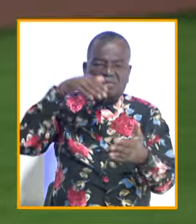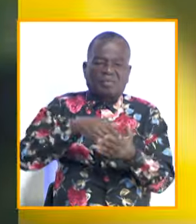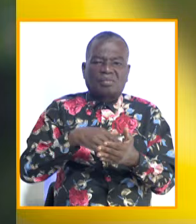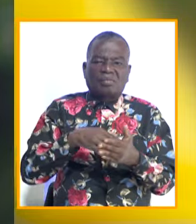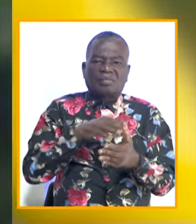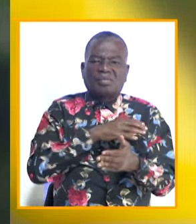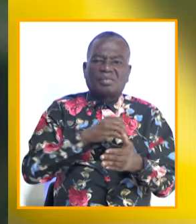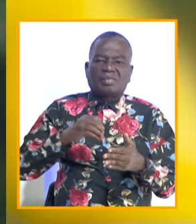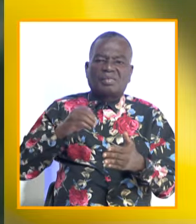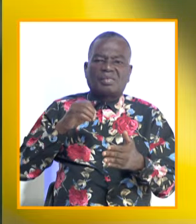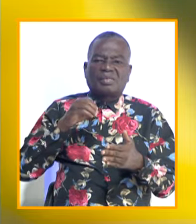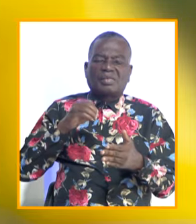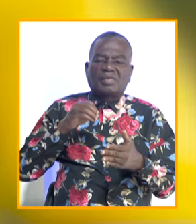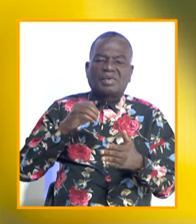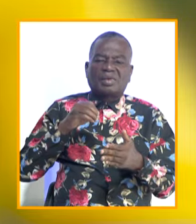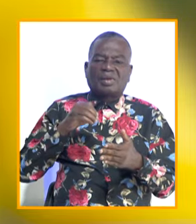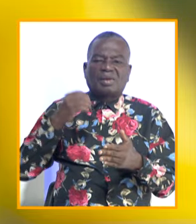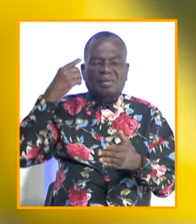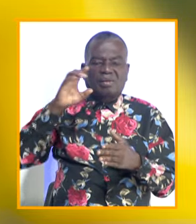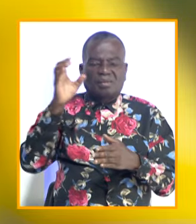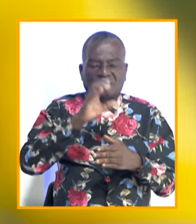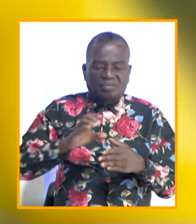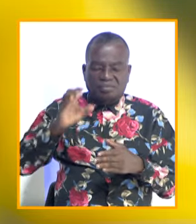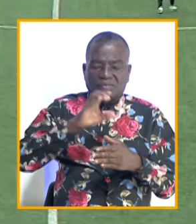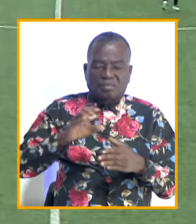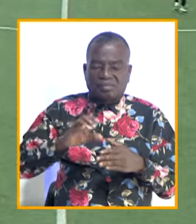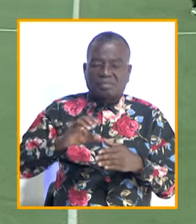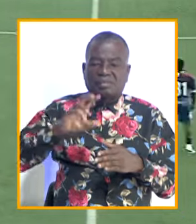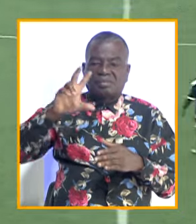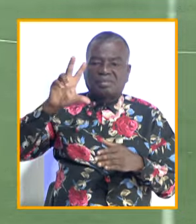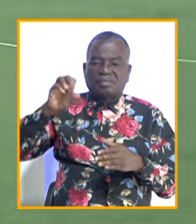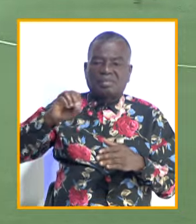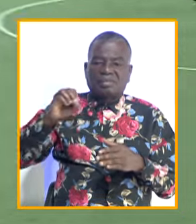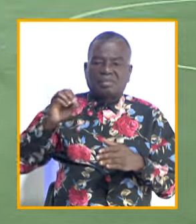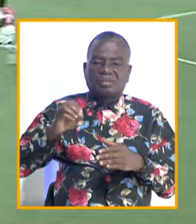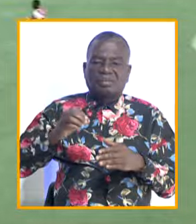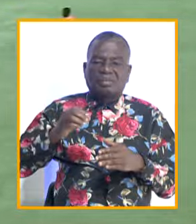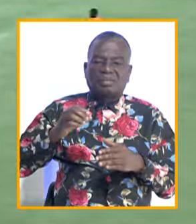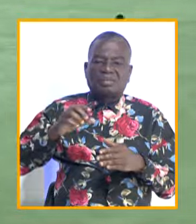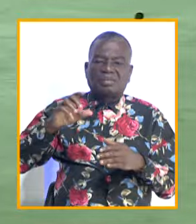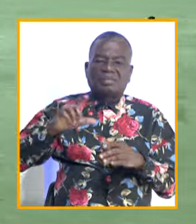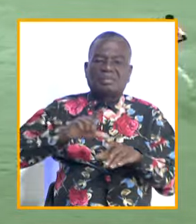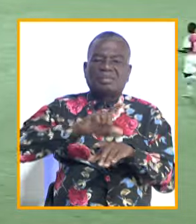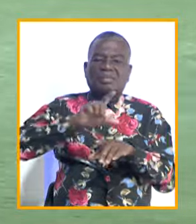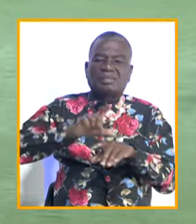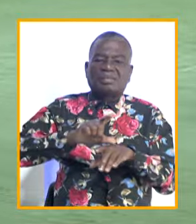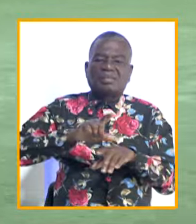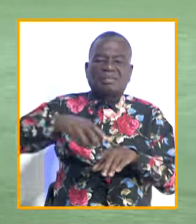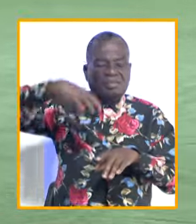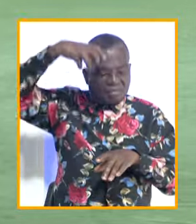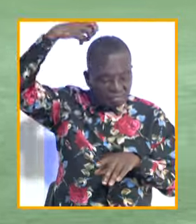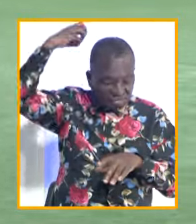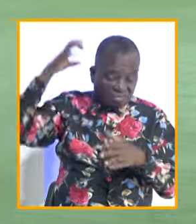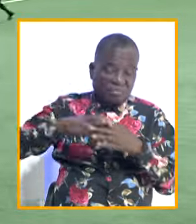Chevalier misera sur Cissé Abdoul Razak pour aller chercher la 30e couronne. Enfin, les Lions de Yopougon, consacrés en 2020 et